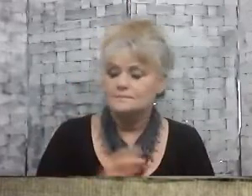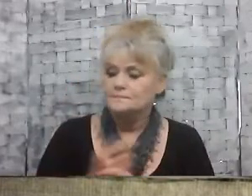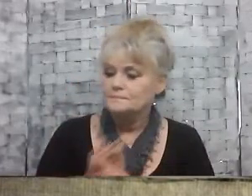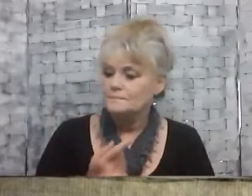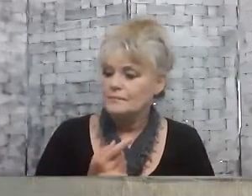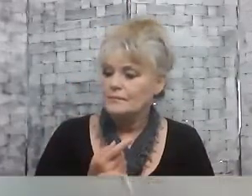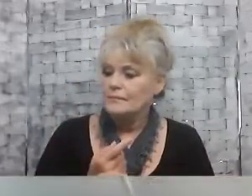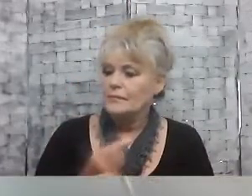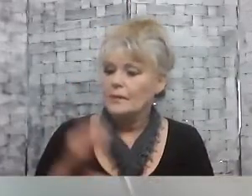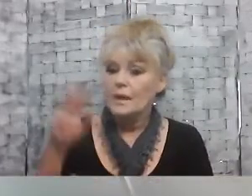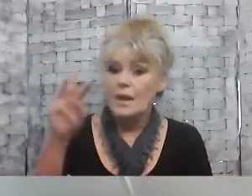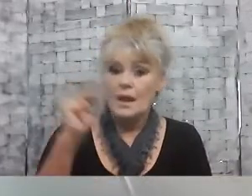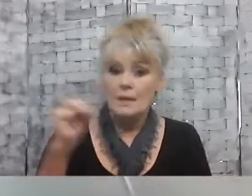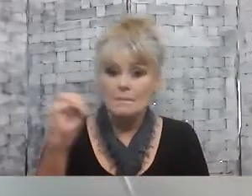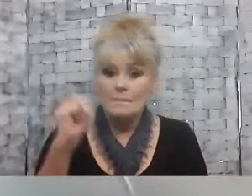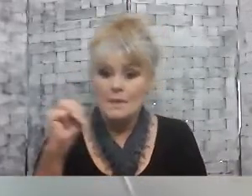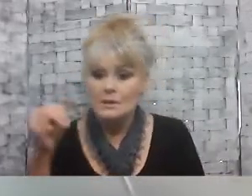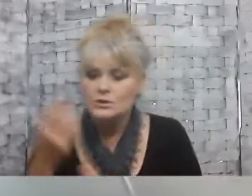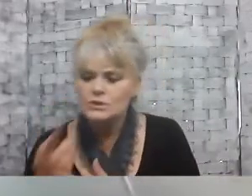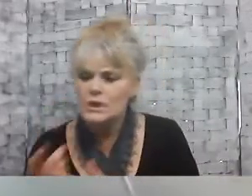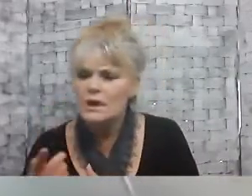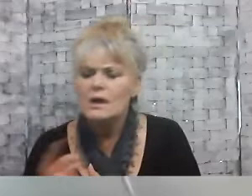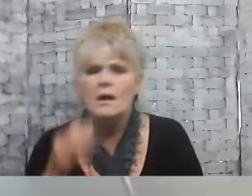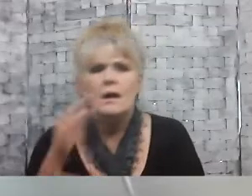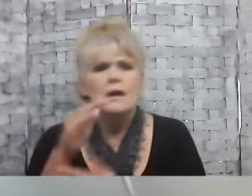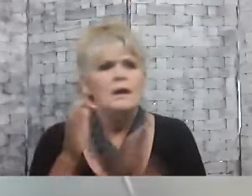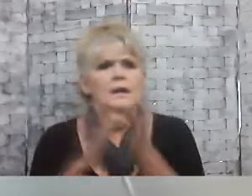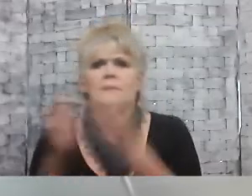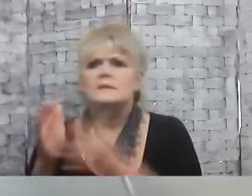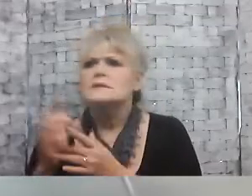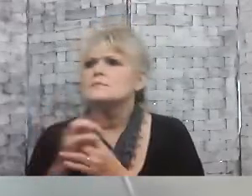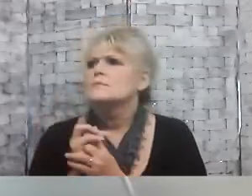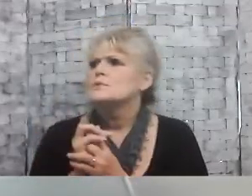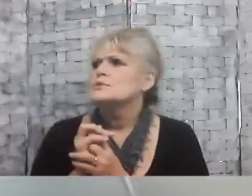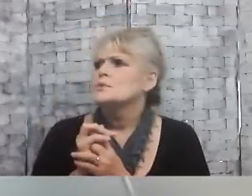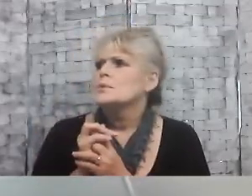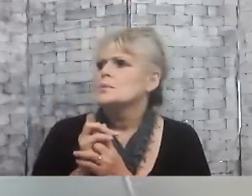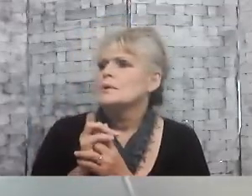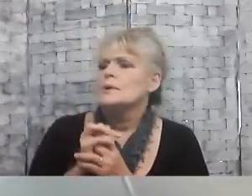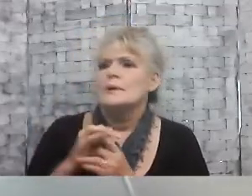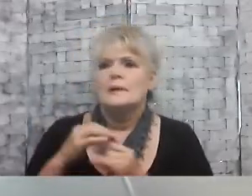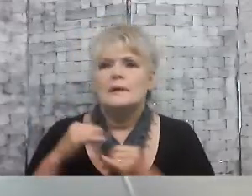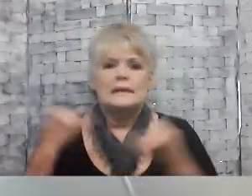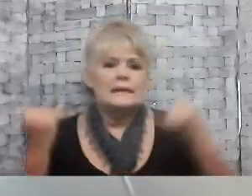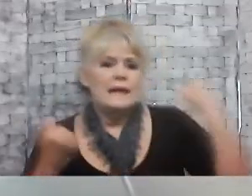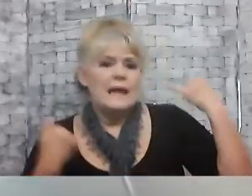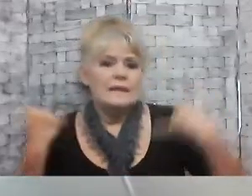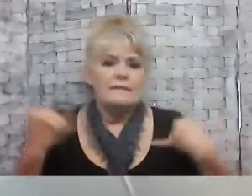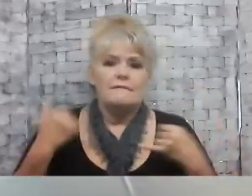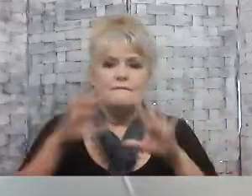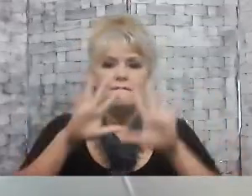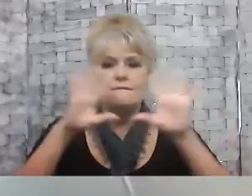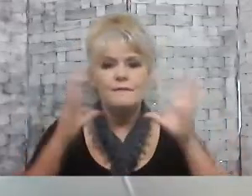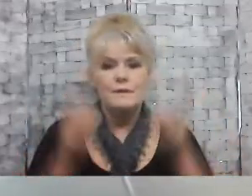vertel. Dit was 40 dae gewees, Jesus moes op kreatiewe maniere gedink het, hoe hy vir